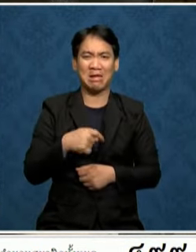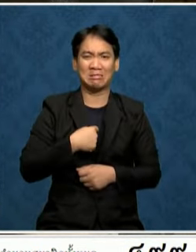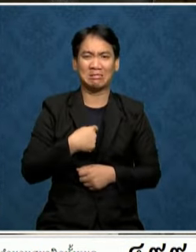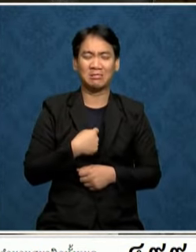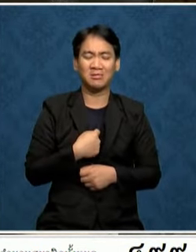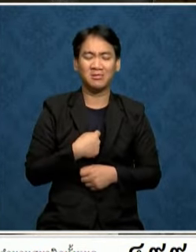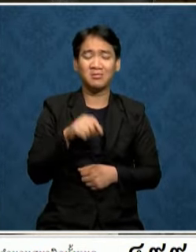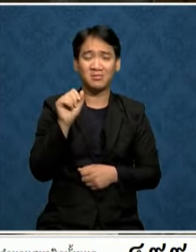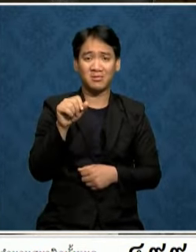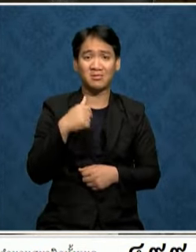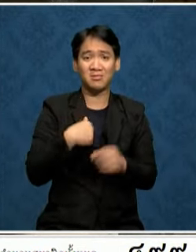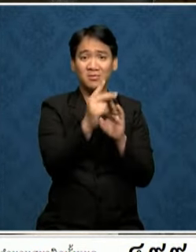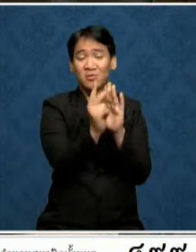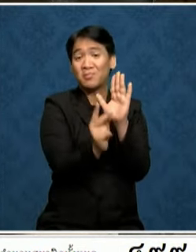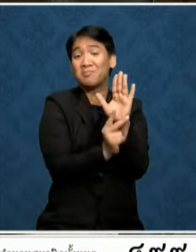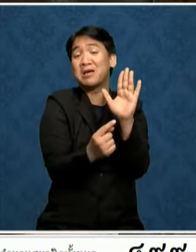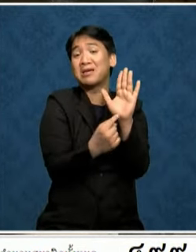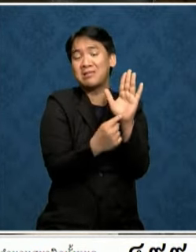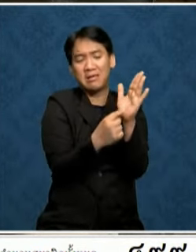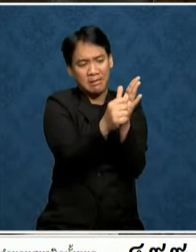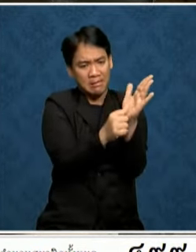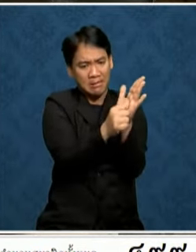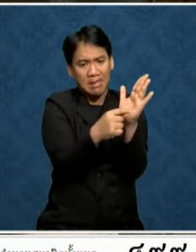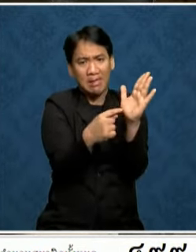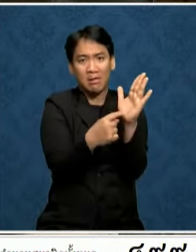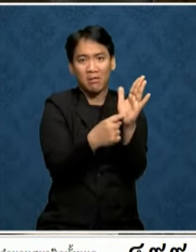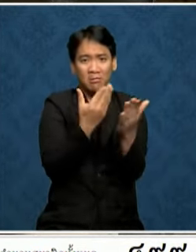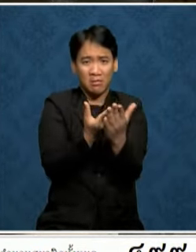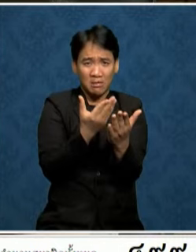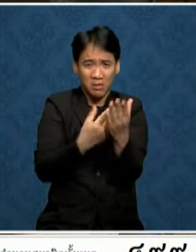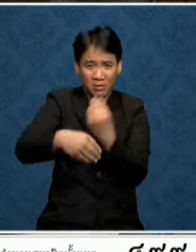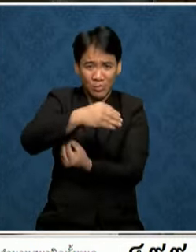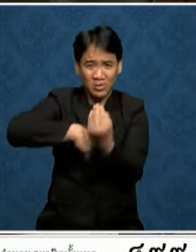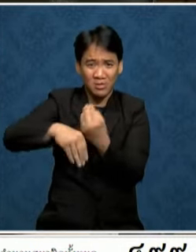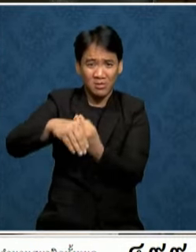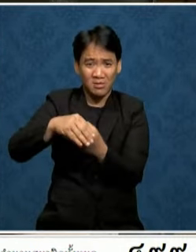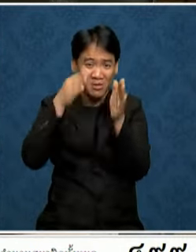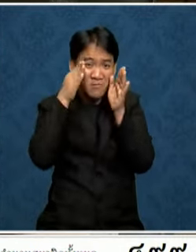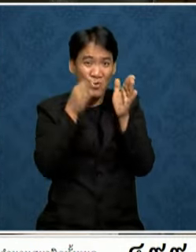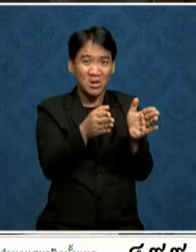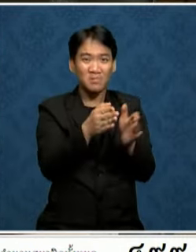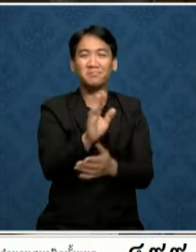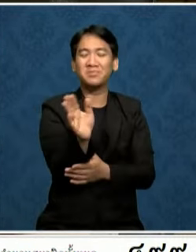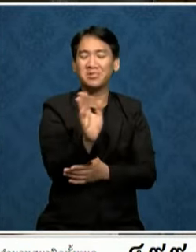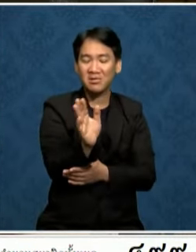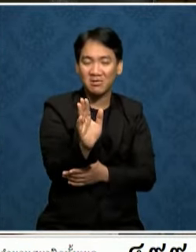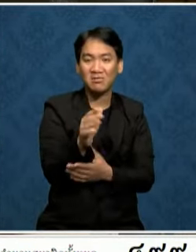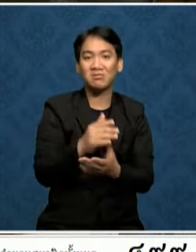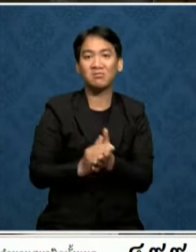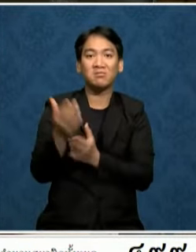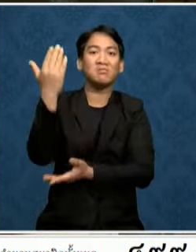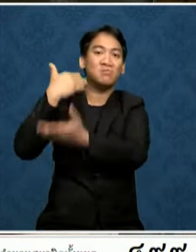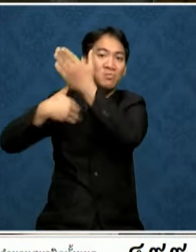การแก้ไขกฎหมายเนี่นะครับเราอย่ามองเรื่องธุรกิจอย่างเดียวเรามองถึงขนบธรรมเนียมวัฒนธรรม